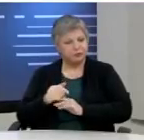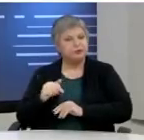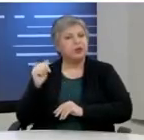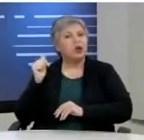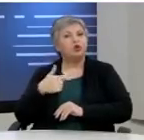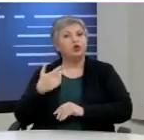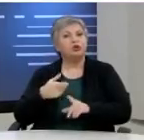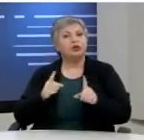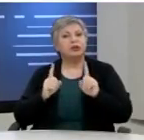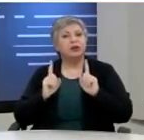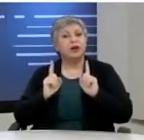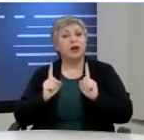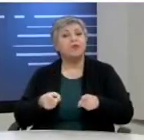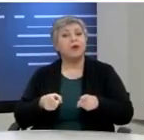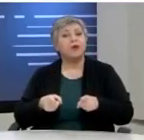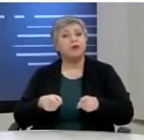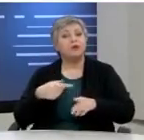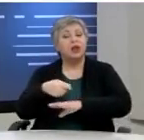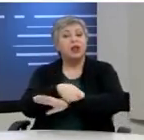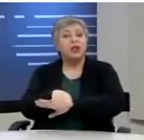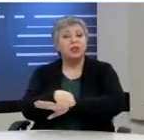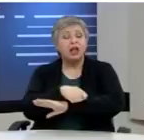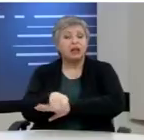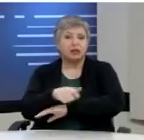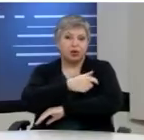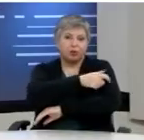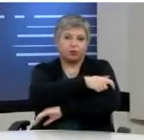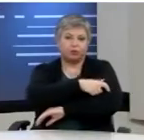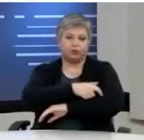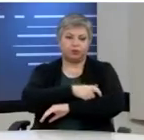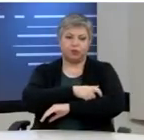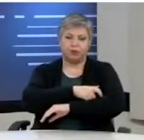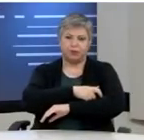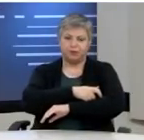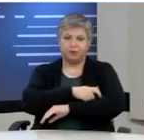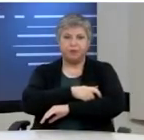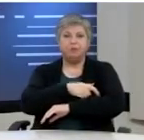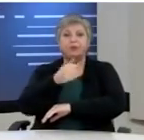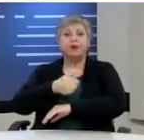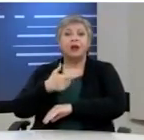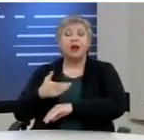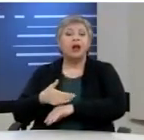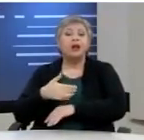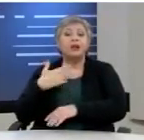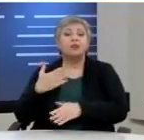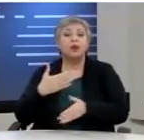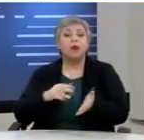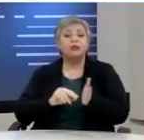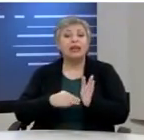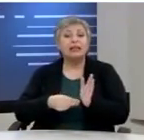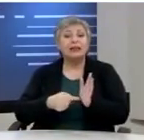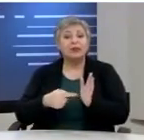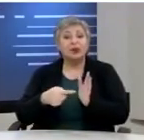Ελλάδα, του Δικαστηρίου του Οργανισμού Ενωμένων Εθνών, που αναφερόταν σε παραβίαση της ενδιάμεσης συμφωνίας του